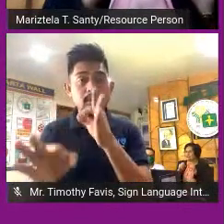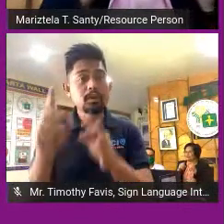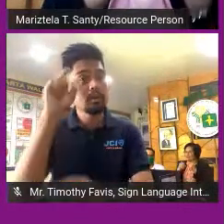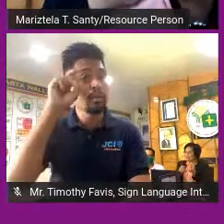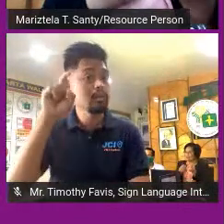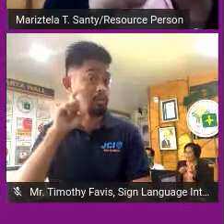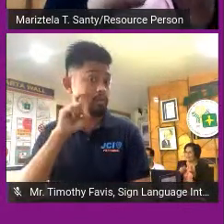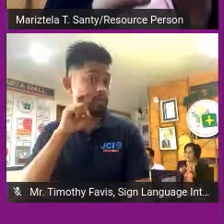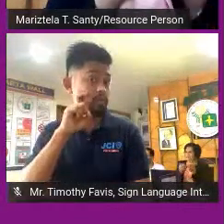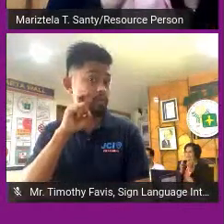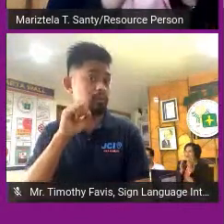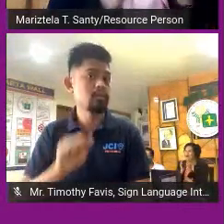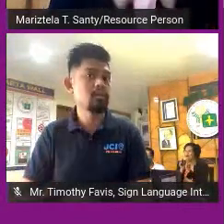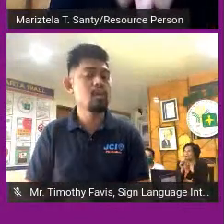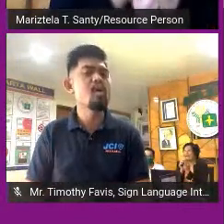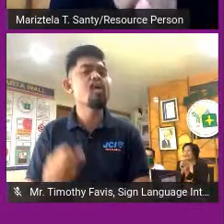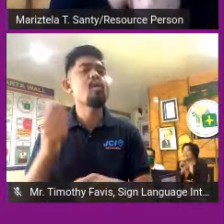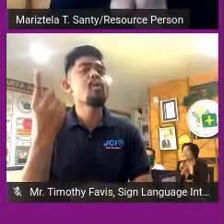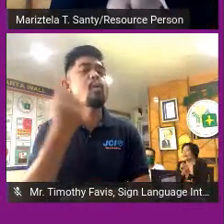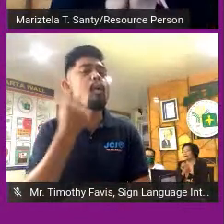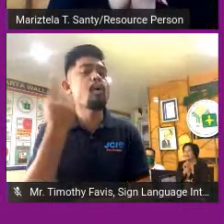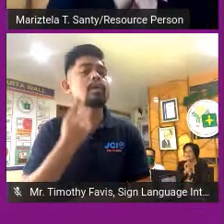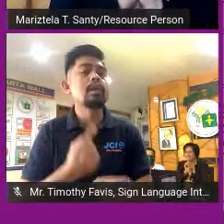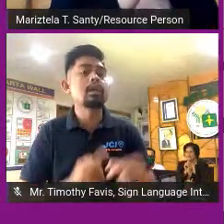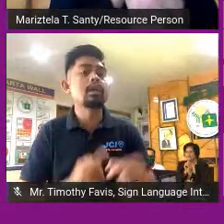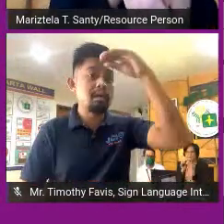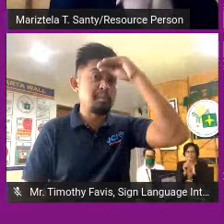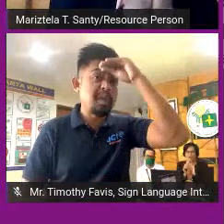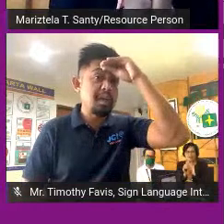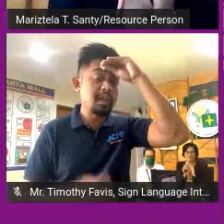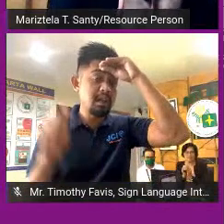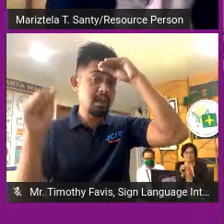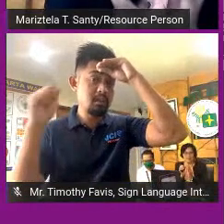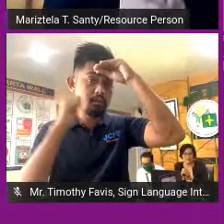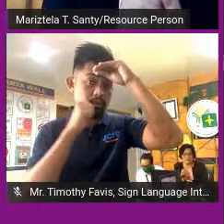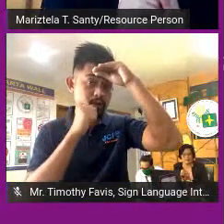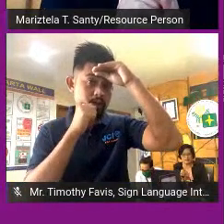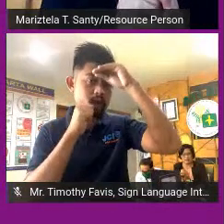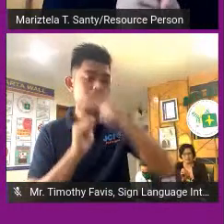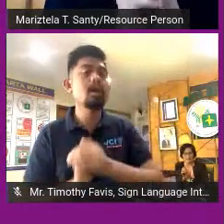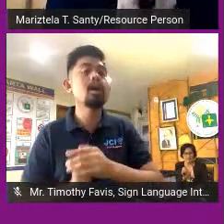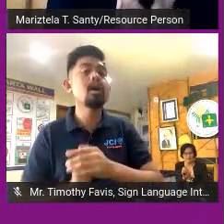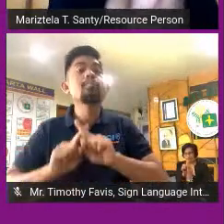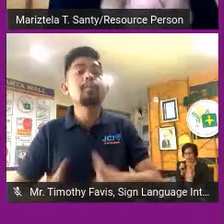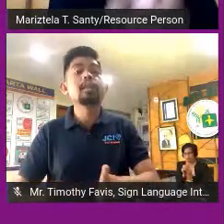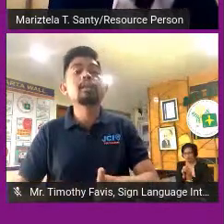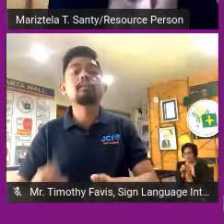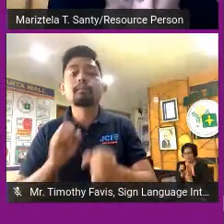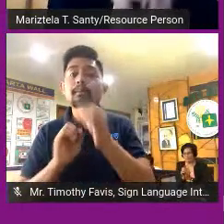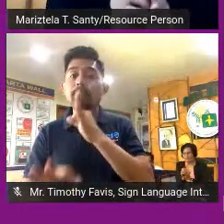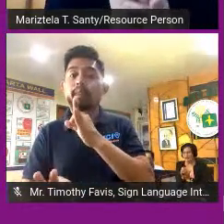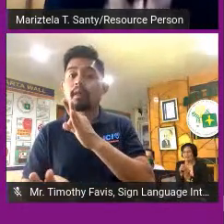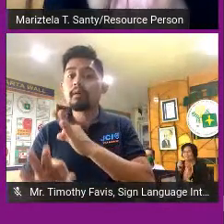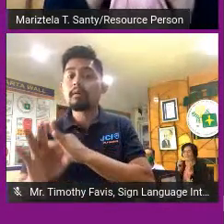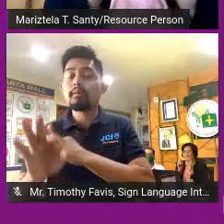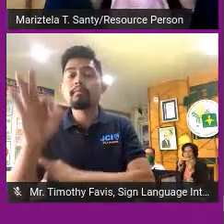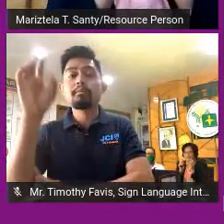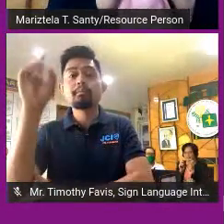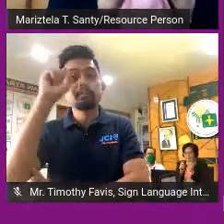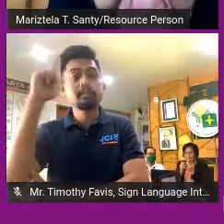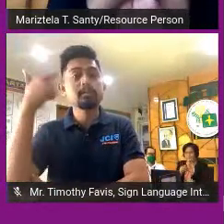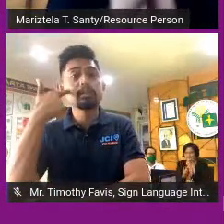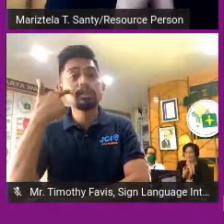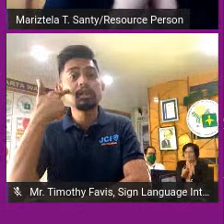is parang nakatali siya sa kababaihan at kalalakihan, yung role and ano.